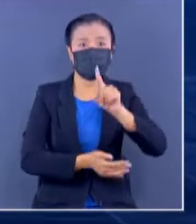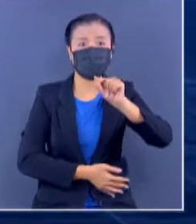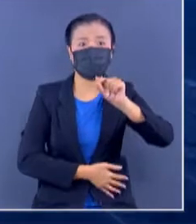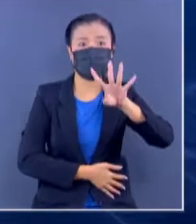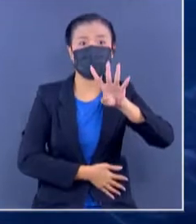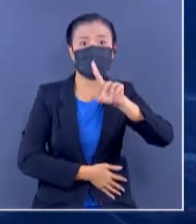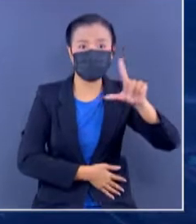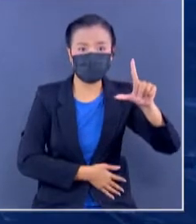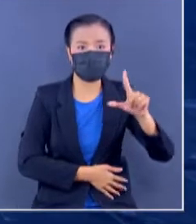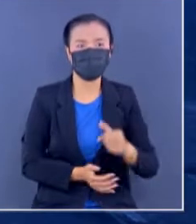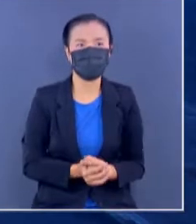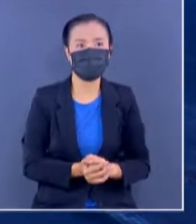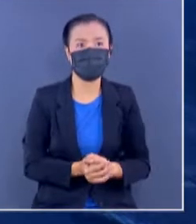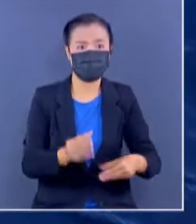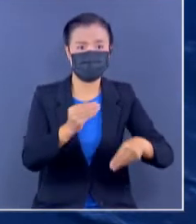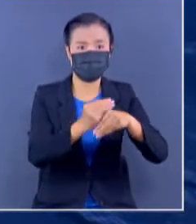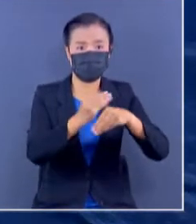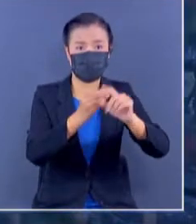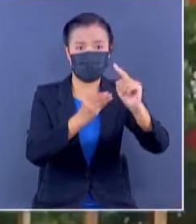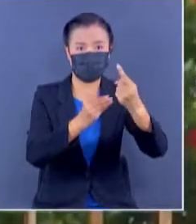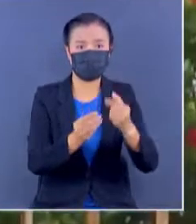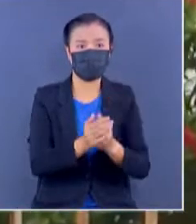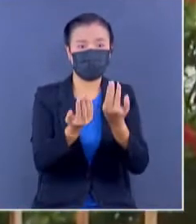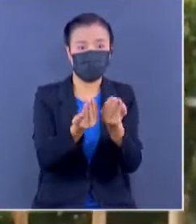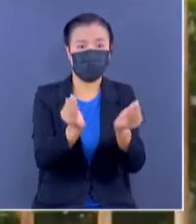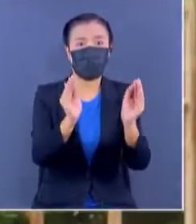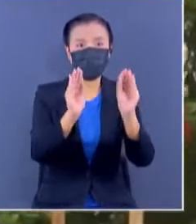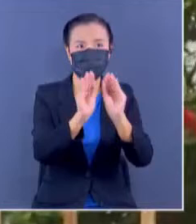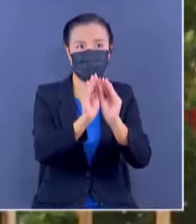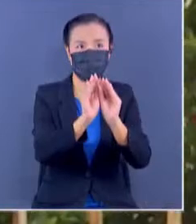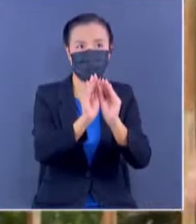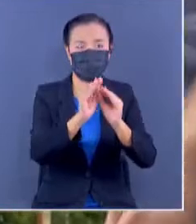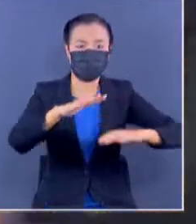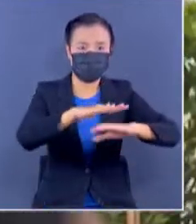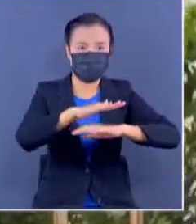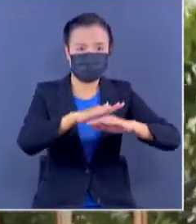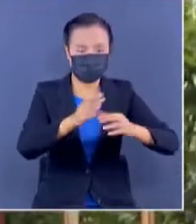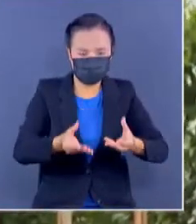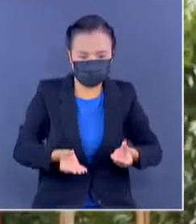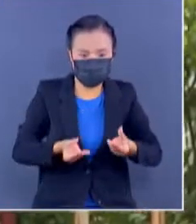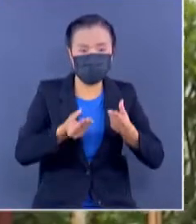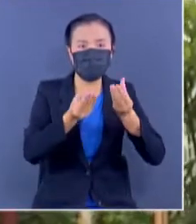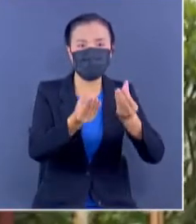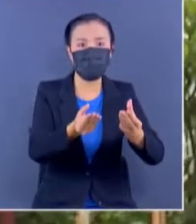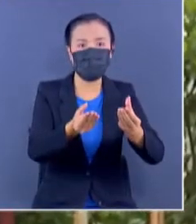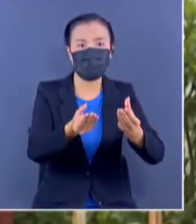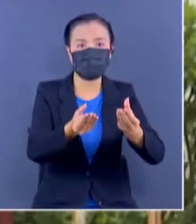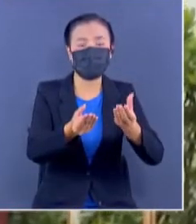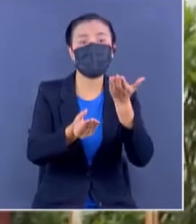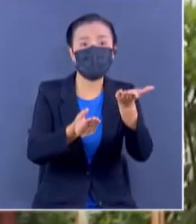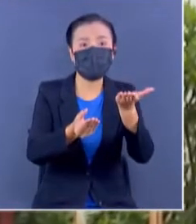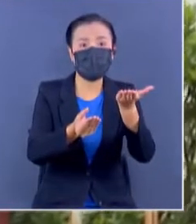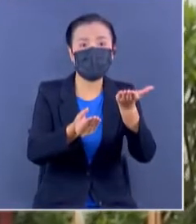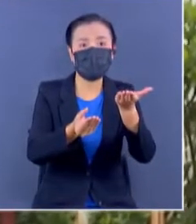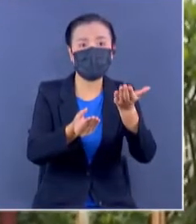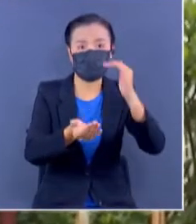24ล้านปรากฏว่ามีความคืบหน้าเพิ่มเติมนะคะเมื่อครอบครัวเนี่ยหอบหลักฐานทั้งหมดค่ะเข้าไปร้องขอความช่วยเหลือจาก